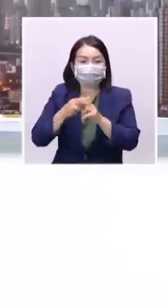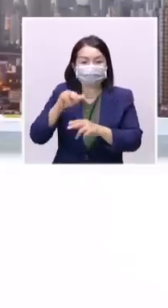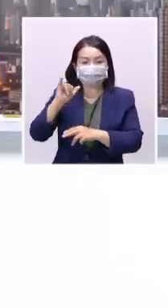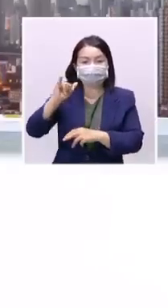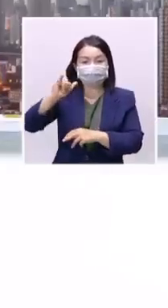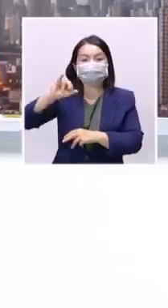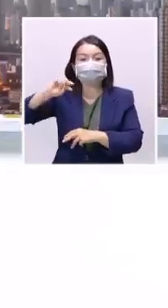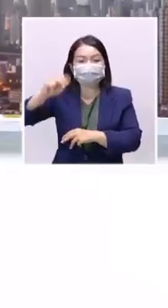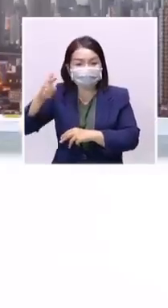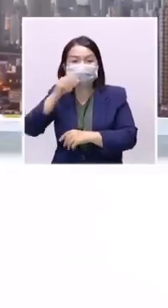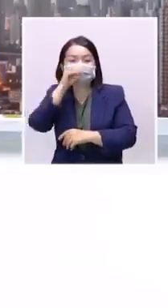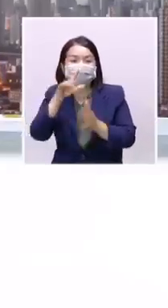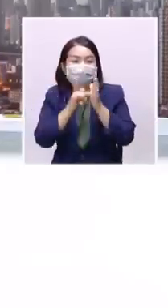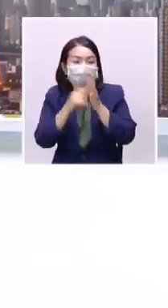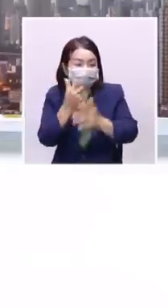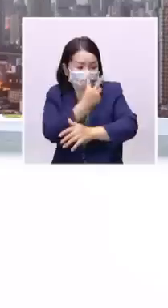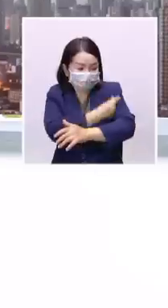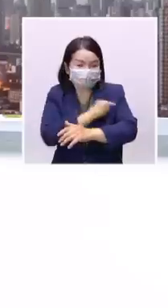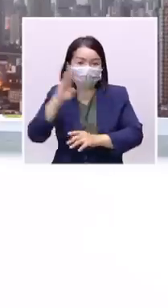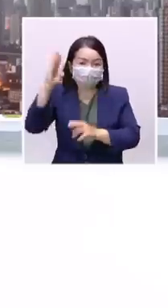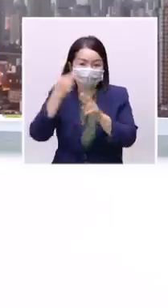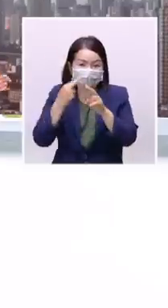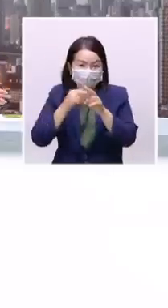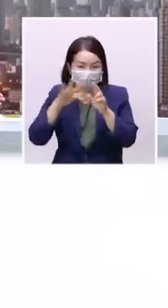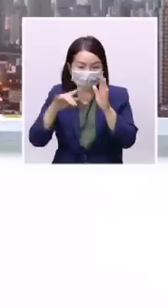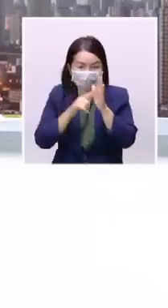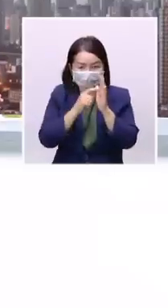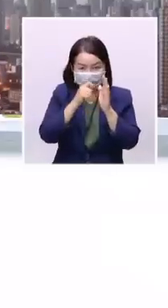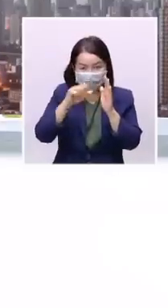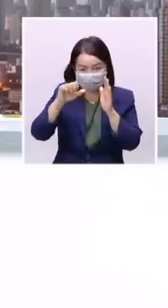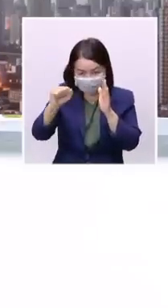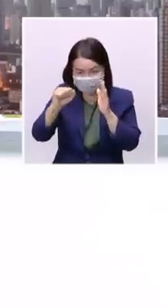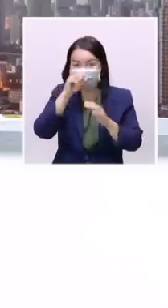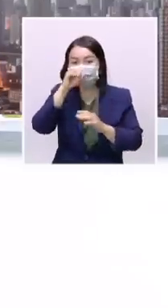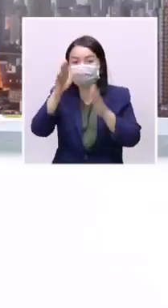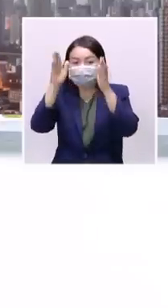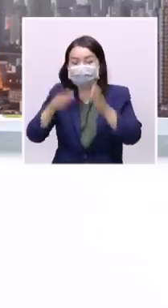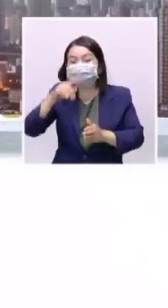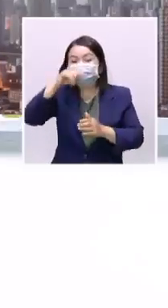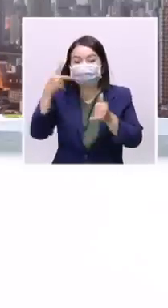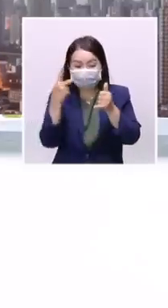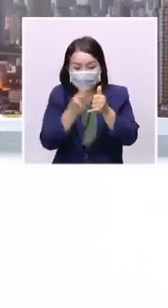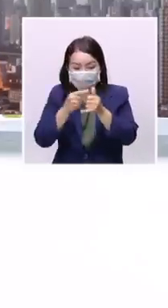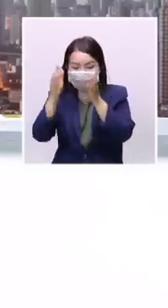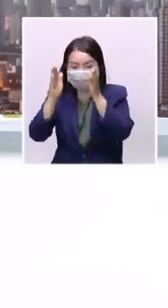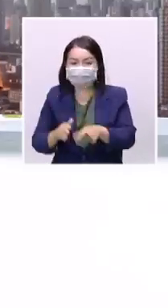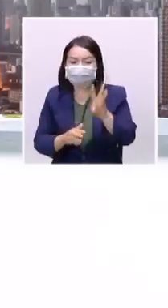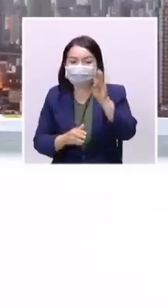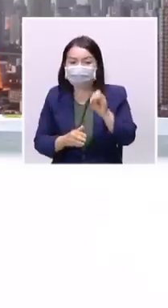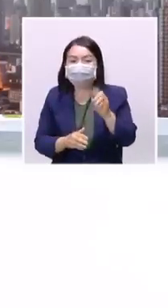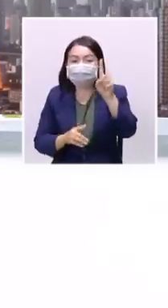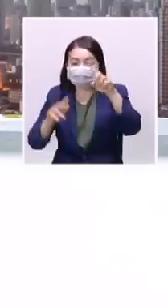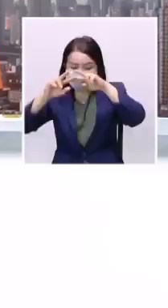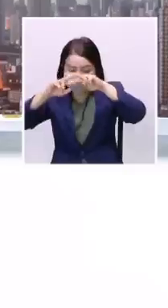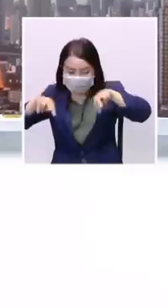คะพูดถึงเรื่องของการฉีดวัคซีนอัสซาดซิลิก้าค่ะในรอบ 1เดือนที่ผ่านมานะมีคนไทยที่ฉีดวัคซีน 61คนเคย